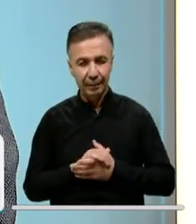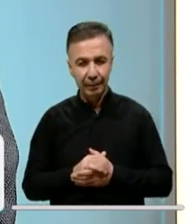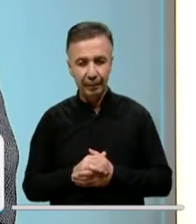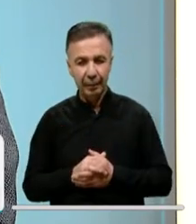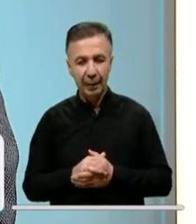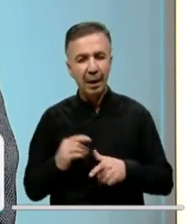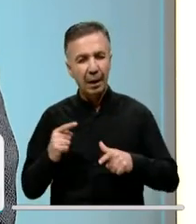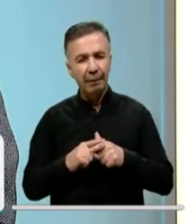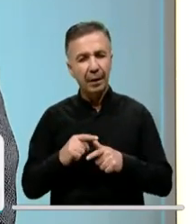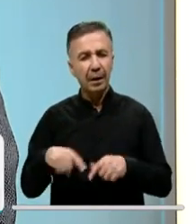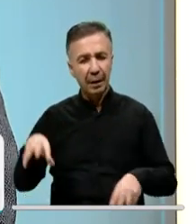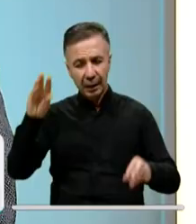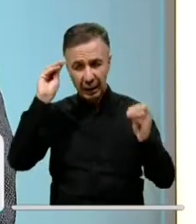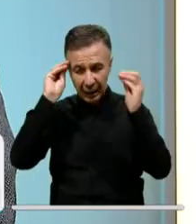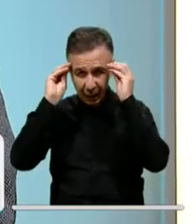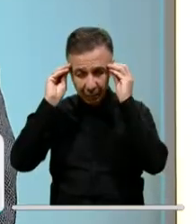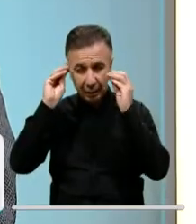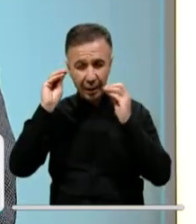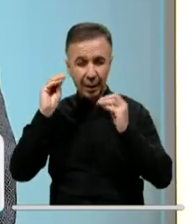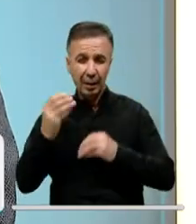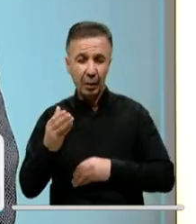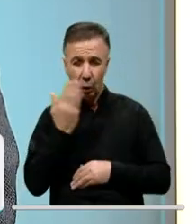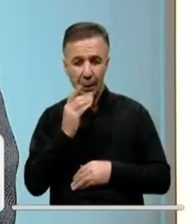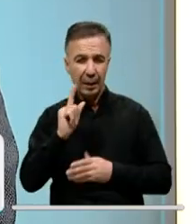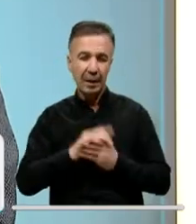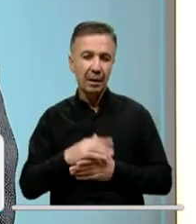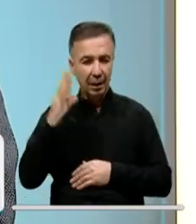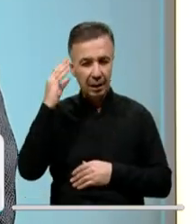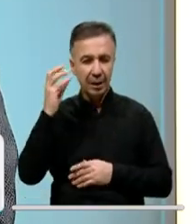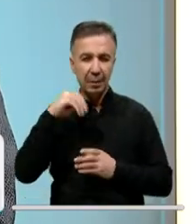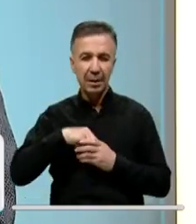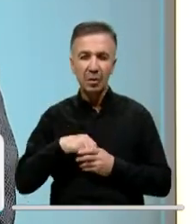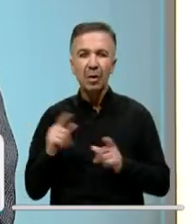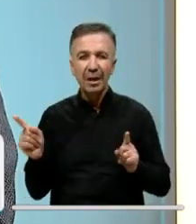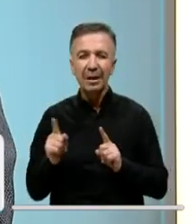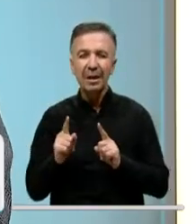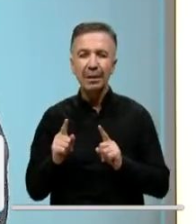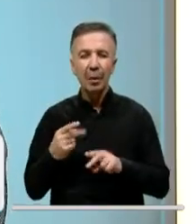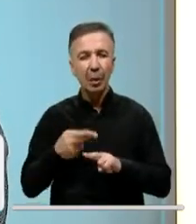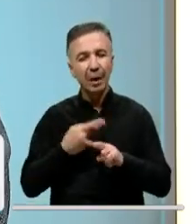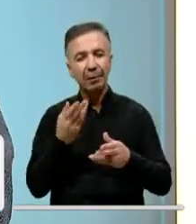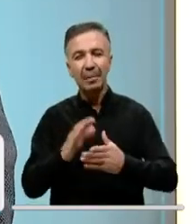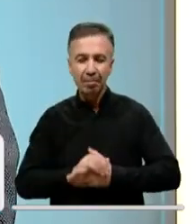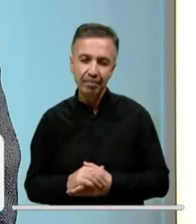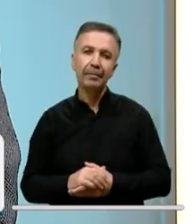ilmini okumayı gerektiren bir husustur. Ama anlaşılması için çok kısa bir misal vermek istiyorum.